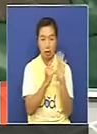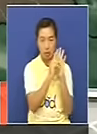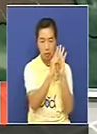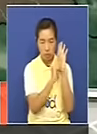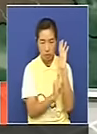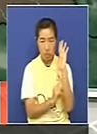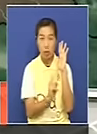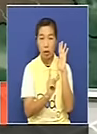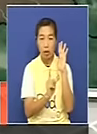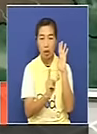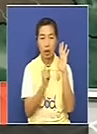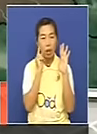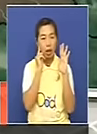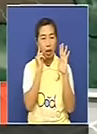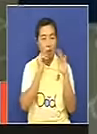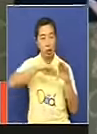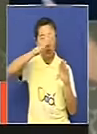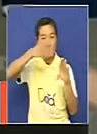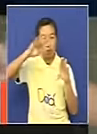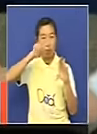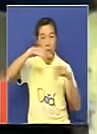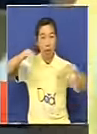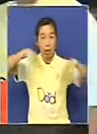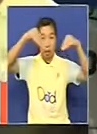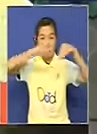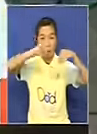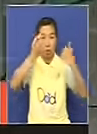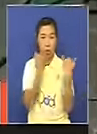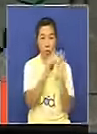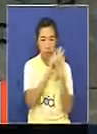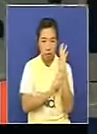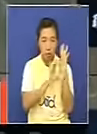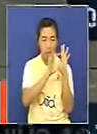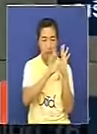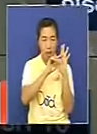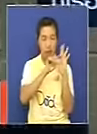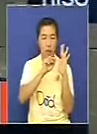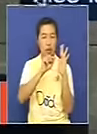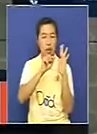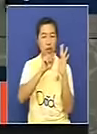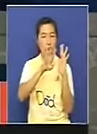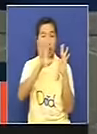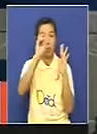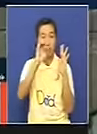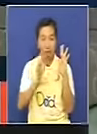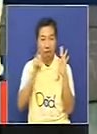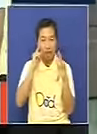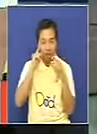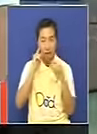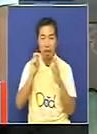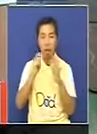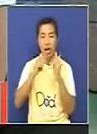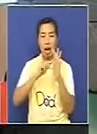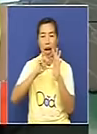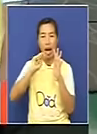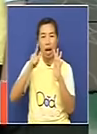วันนี้ก็อยู่ที่บริเวณของยอดดอยนะครับอย่างดอยอินทนนท์วันนี้อุณหภูมิต่ำสุดอยู่ที่ 8.5 องศาเซลเซียสส่วนบริเวณของดอยอ่างขางจังหวัด